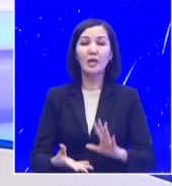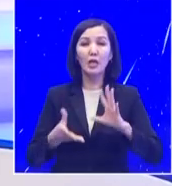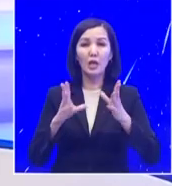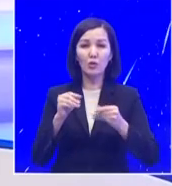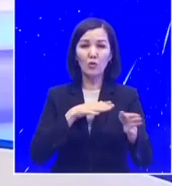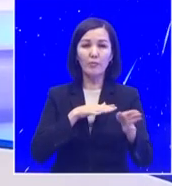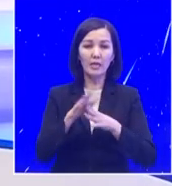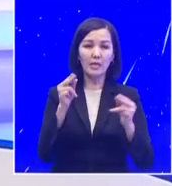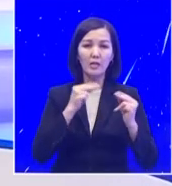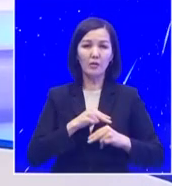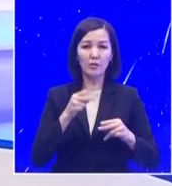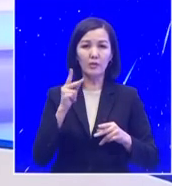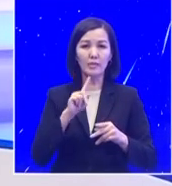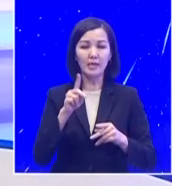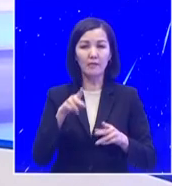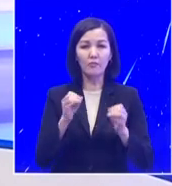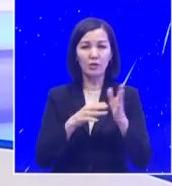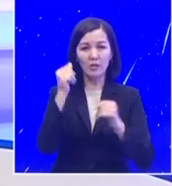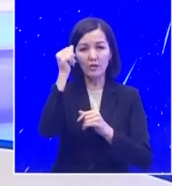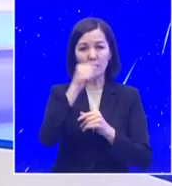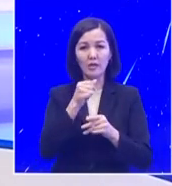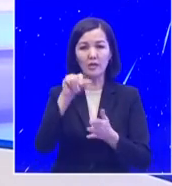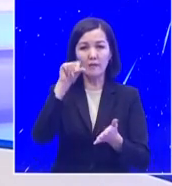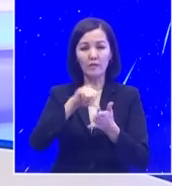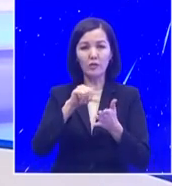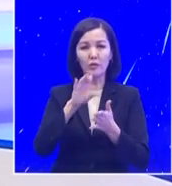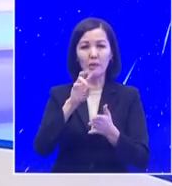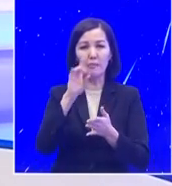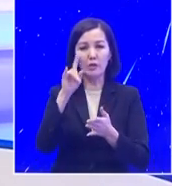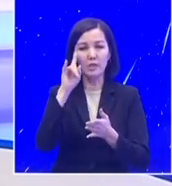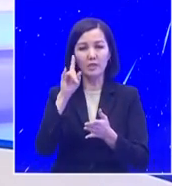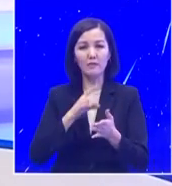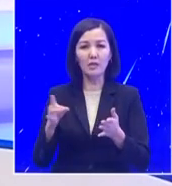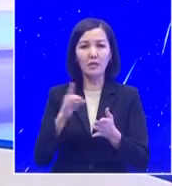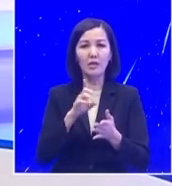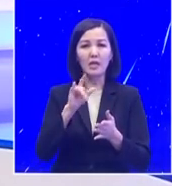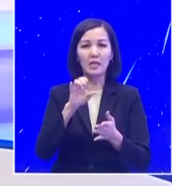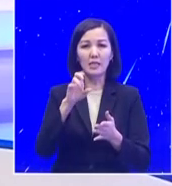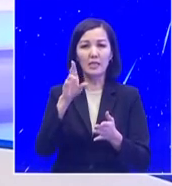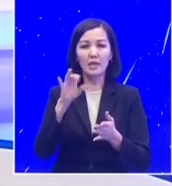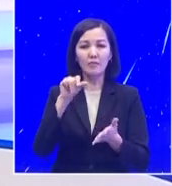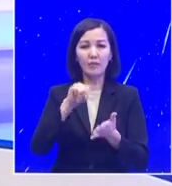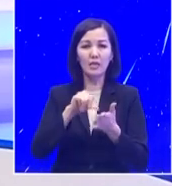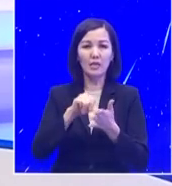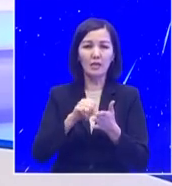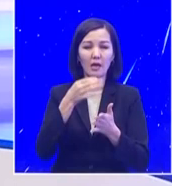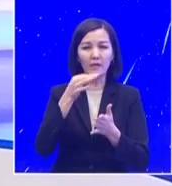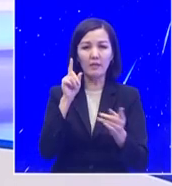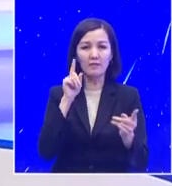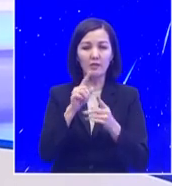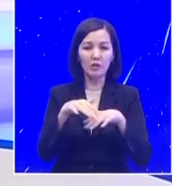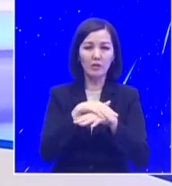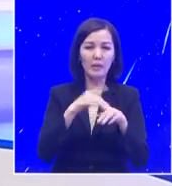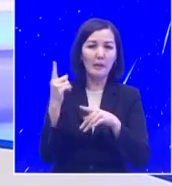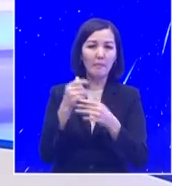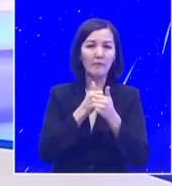Итоги проделанной работы за 2019 год озвучил аким Еңбекшіқазақского района Бинали Искак. Принял участие в ответной встрече с населением